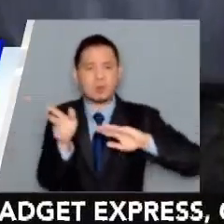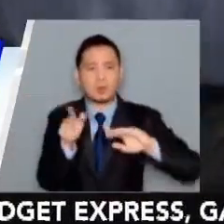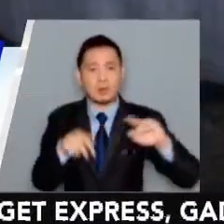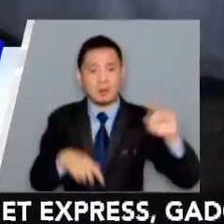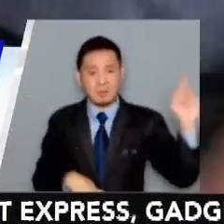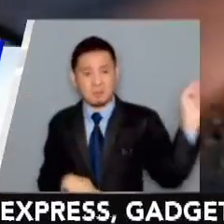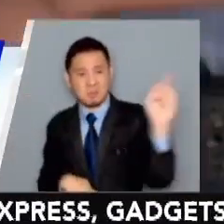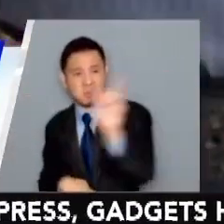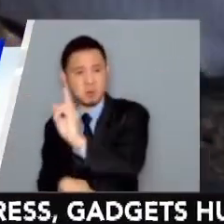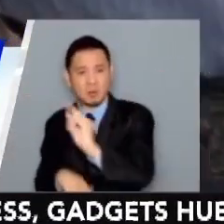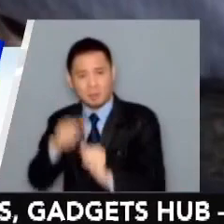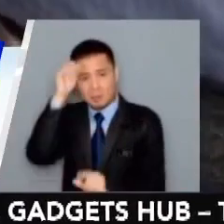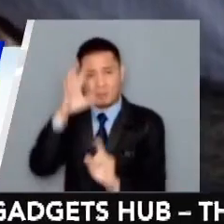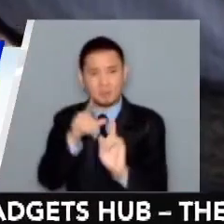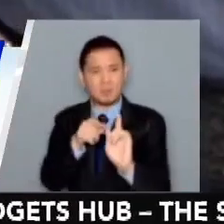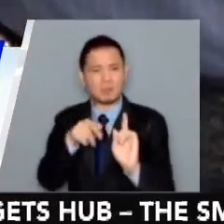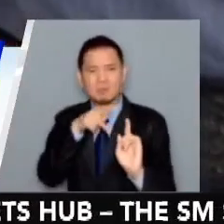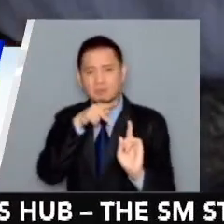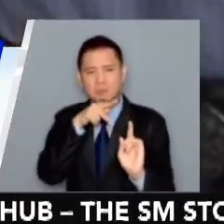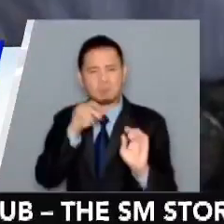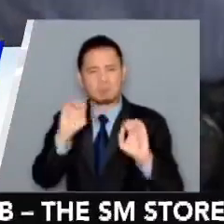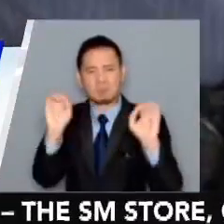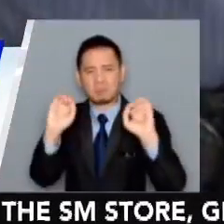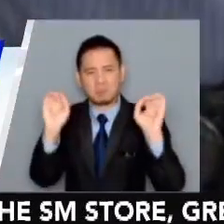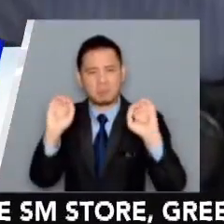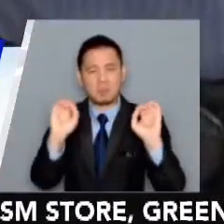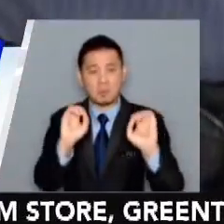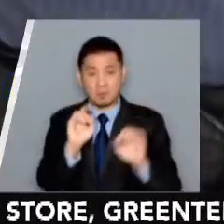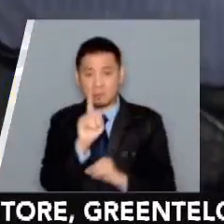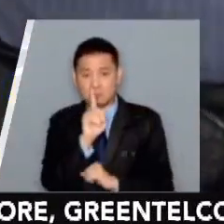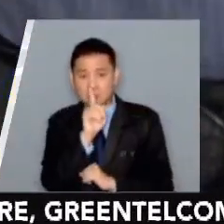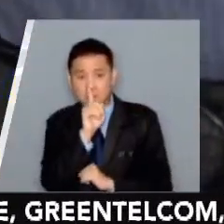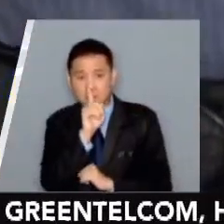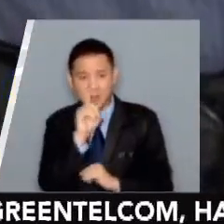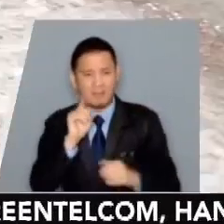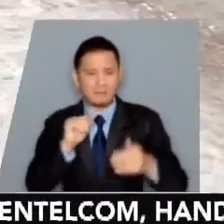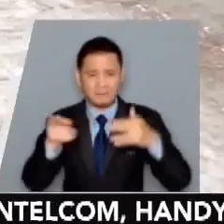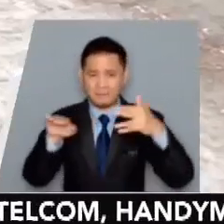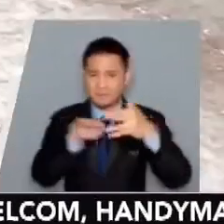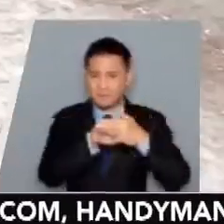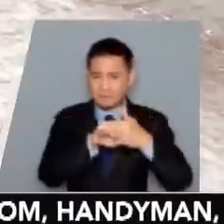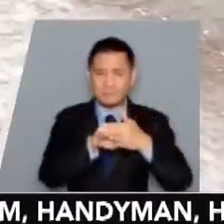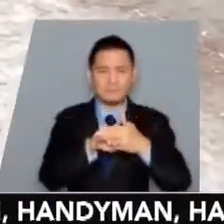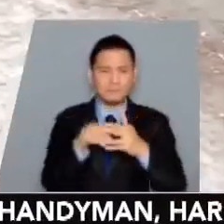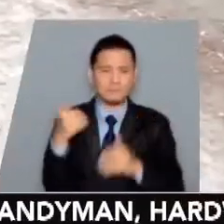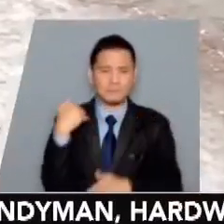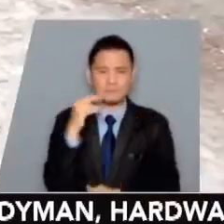ng pulisya kung may magsasampa ng reklamo kaugnay sa nangyari.